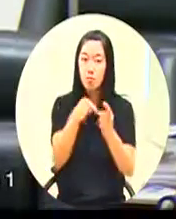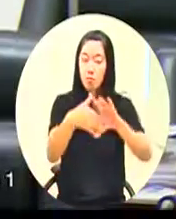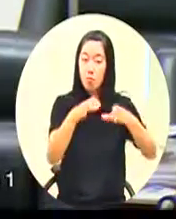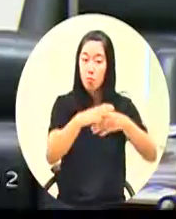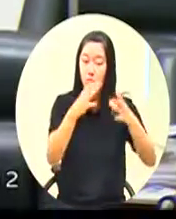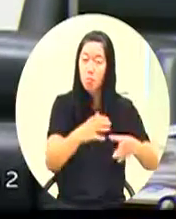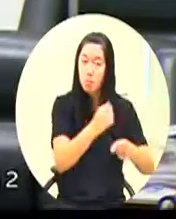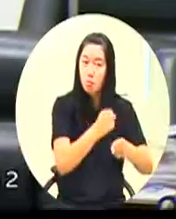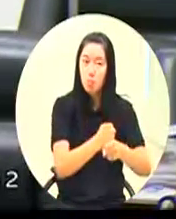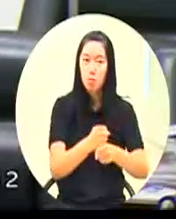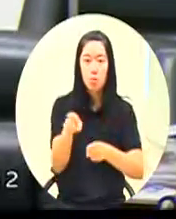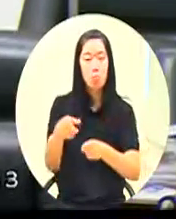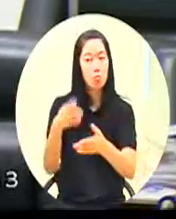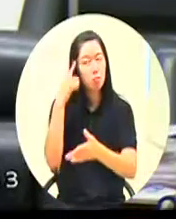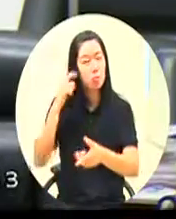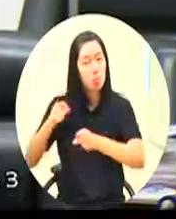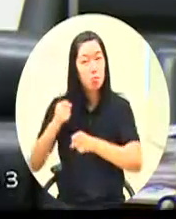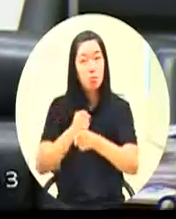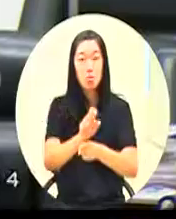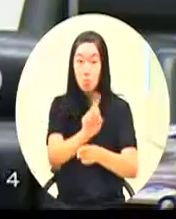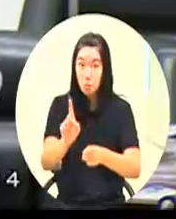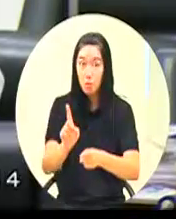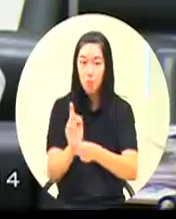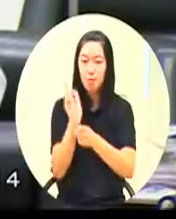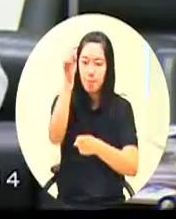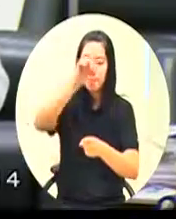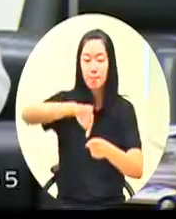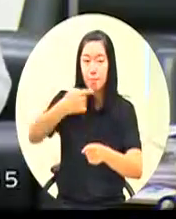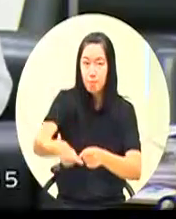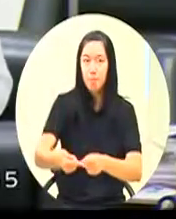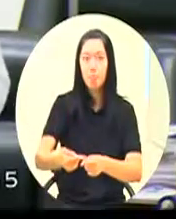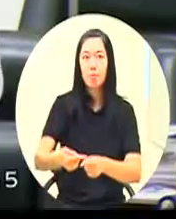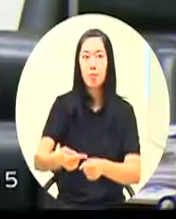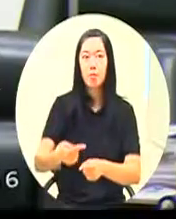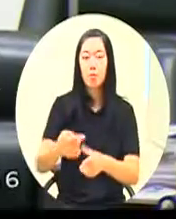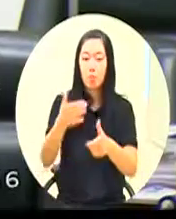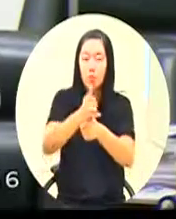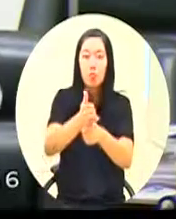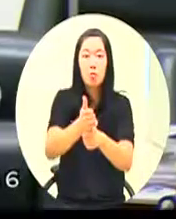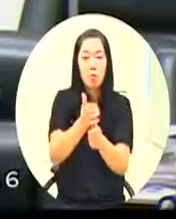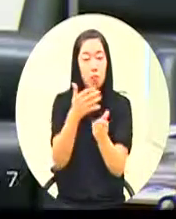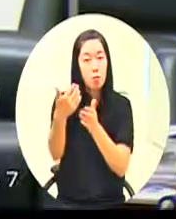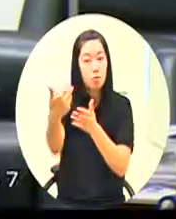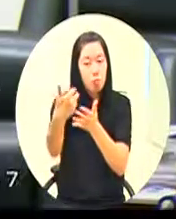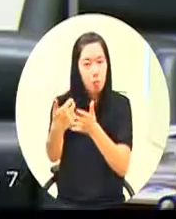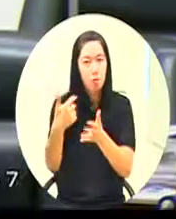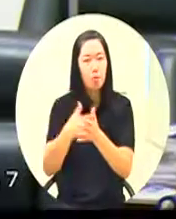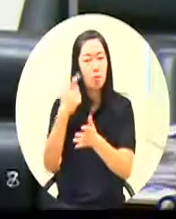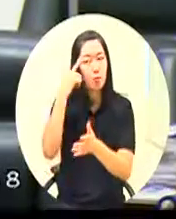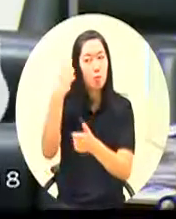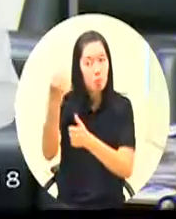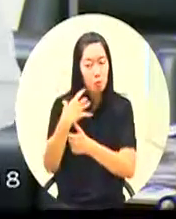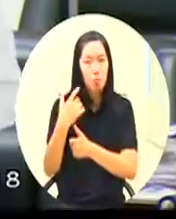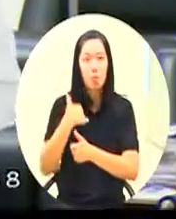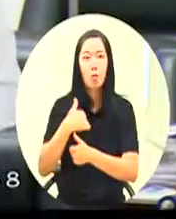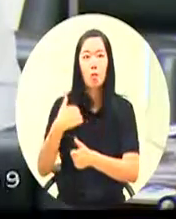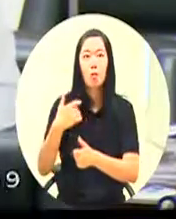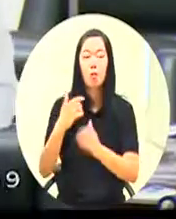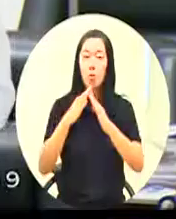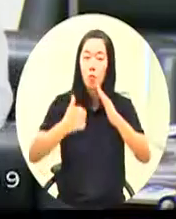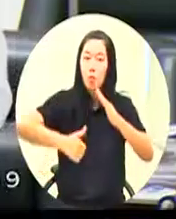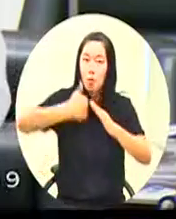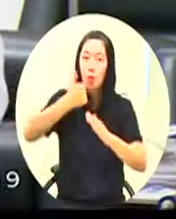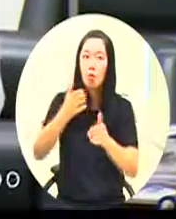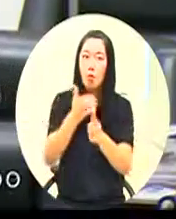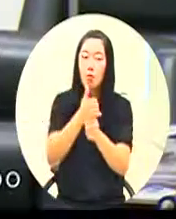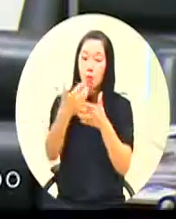你打算做哪些事情，在下一次我是跟在总咨询之前，你能够把构想告诉我。不然我在市长总咨询的时候我再问你